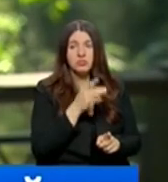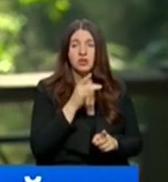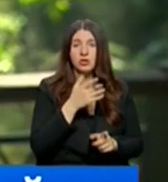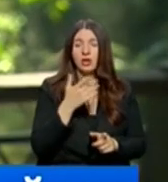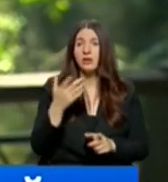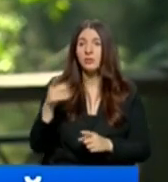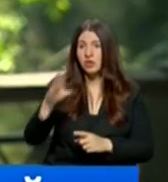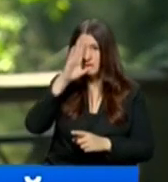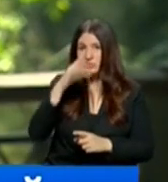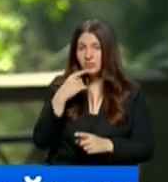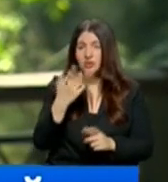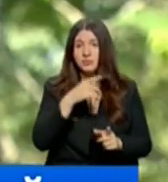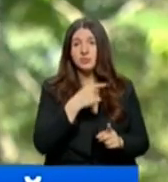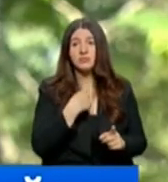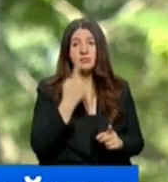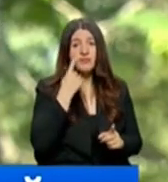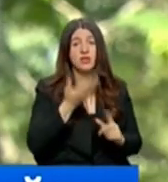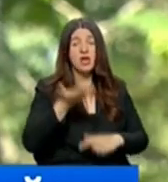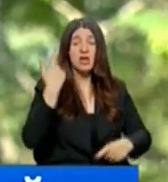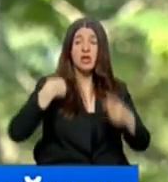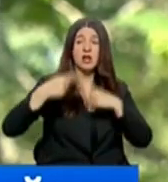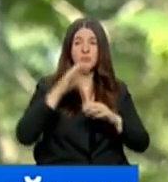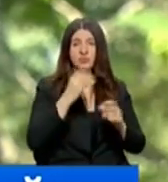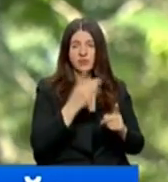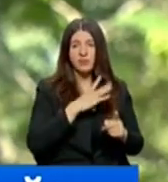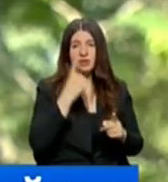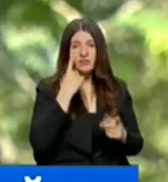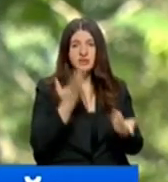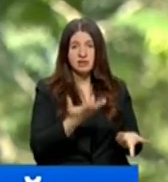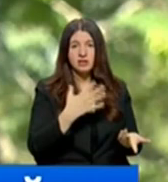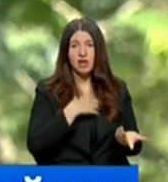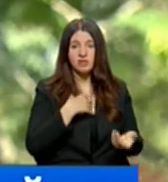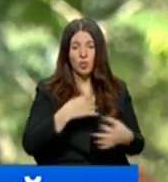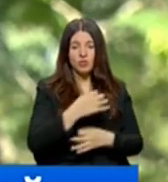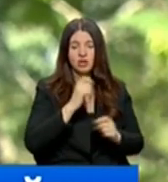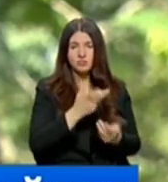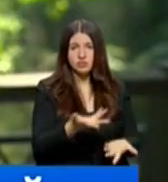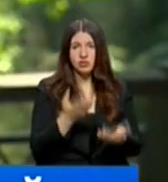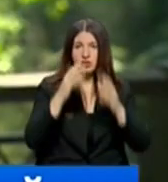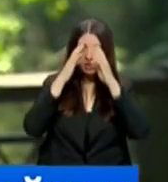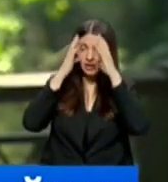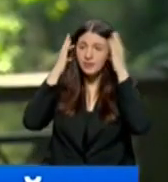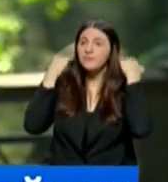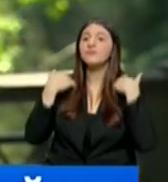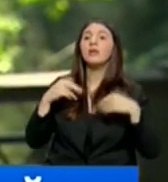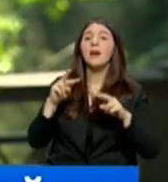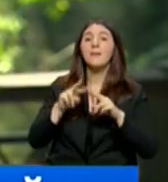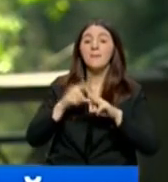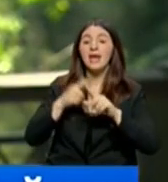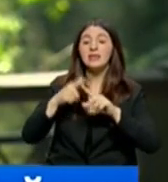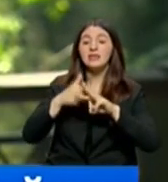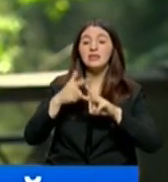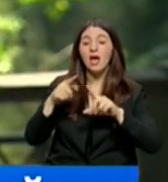bugünkü tablo demek. Bizim kadim devlet geleneğimizde var mı böyle bir şey değil mi? Devlet zaten kendini organize edecek. İsmail Bey, Metehan'dan bu yana